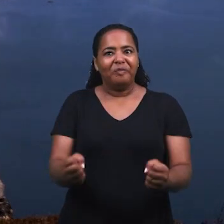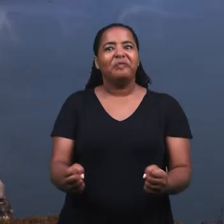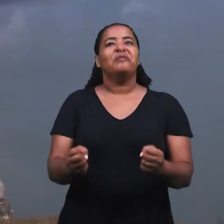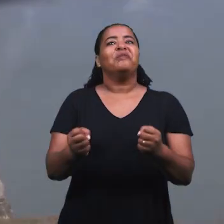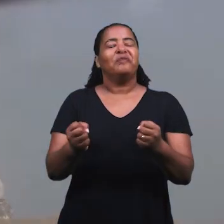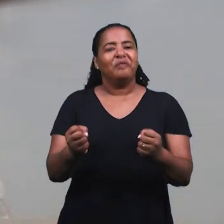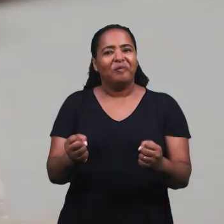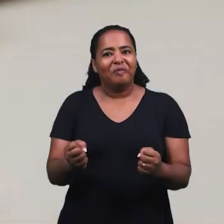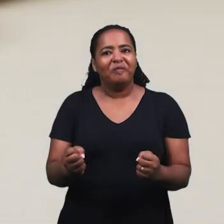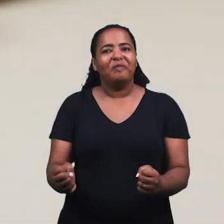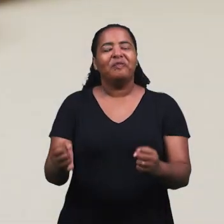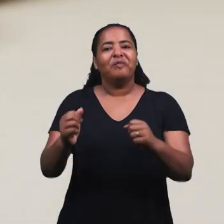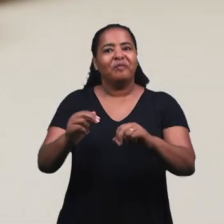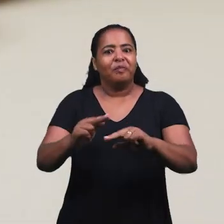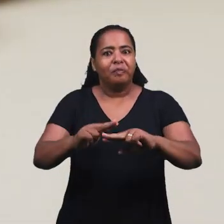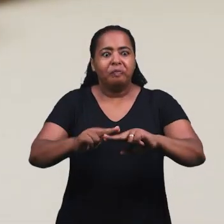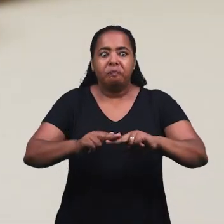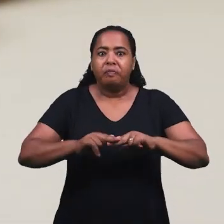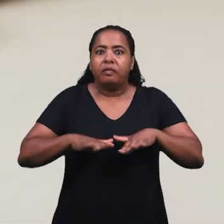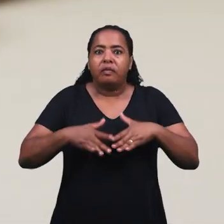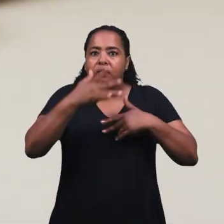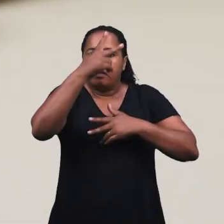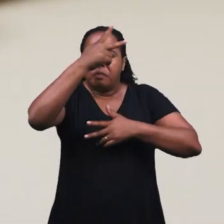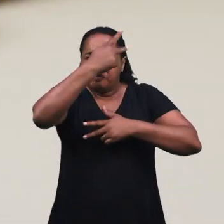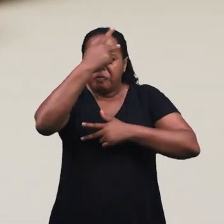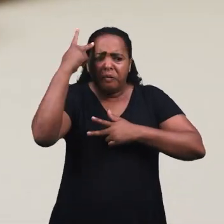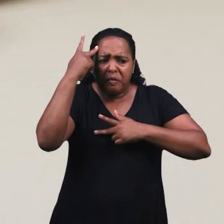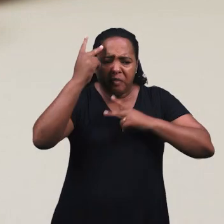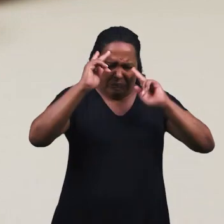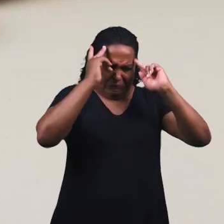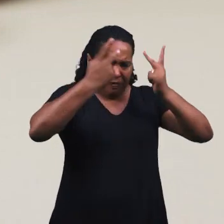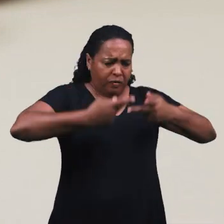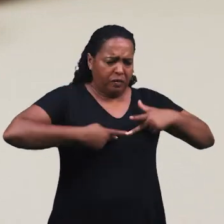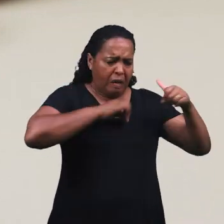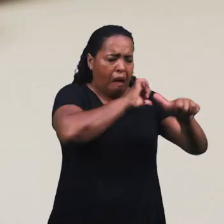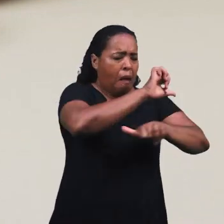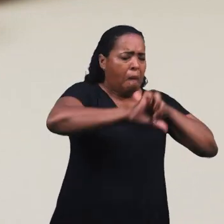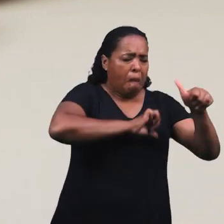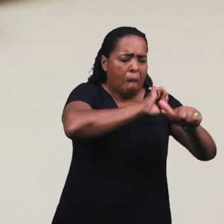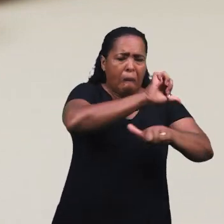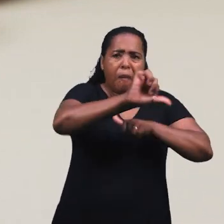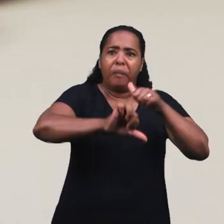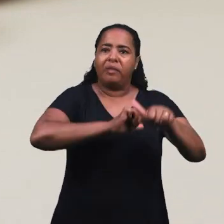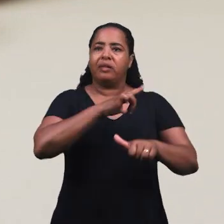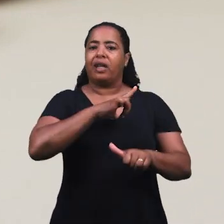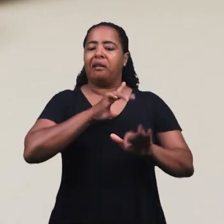eternal. Todos mudam, menos Cristo.